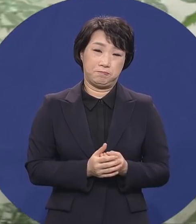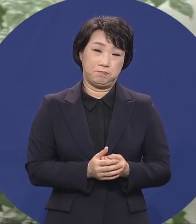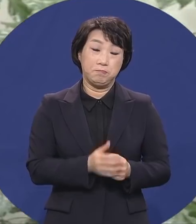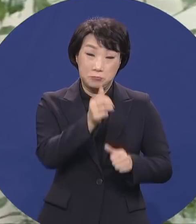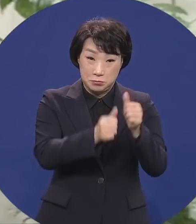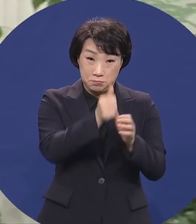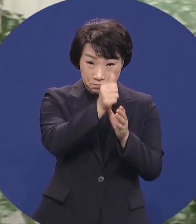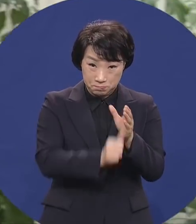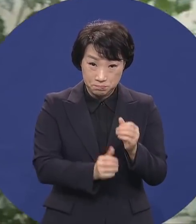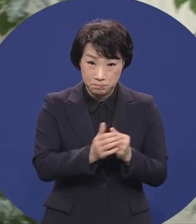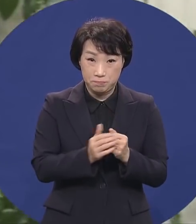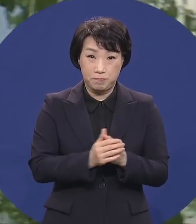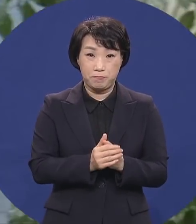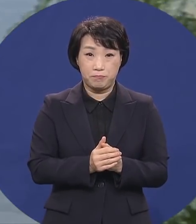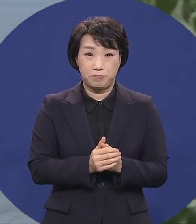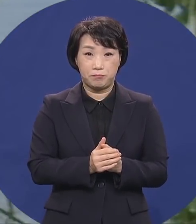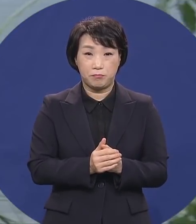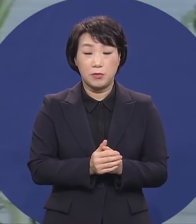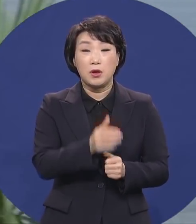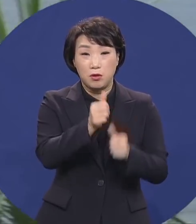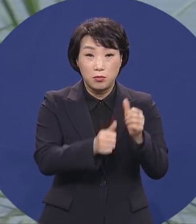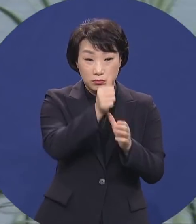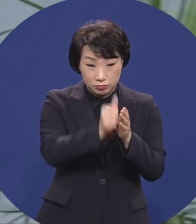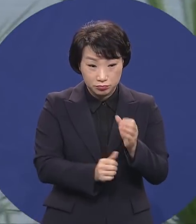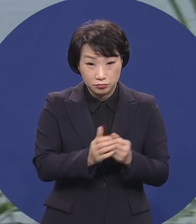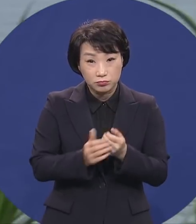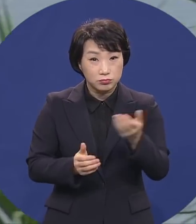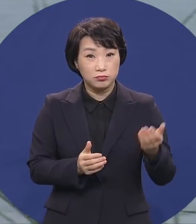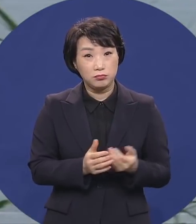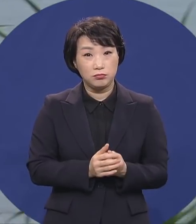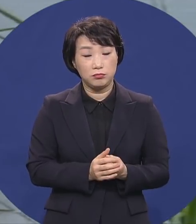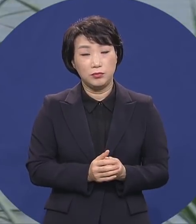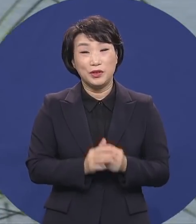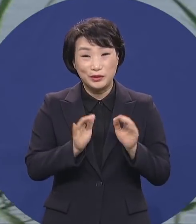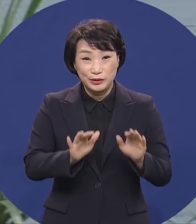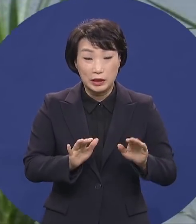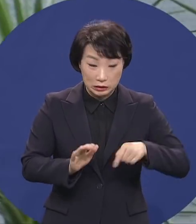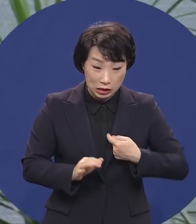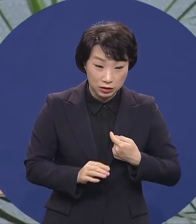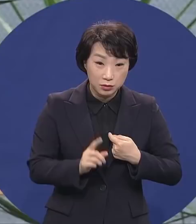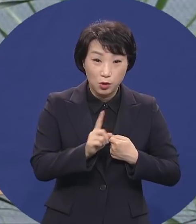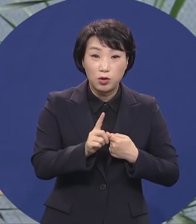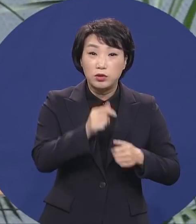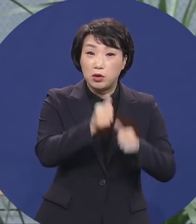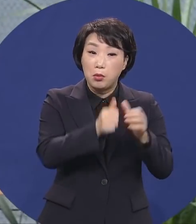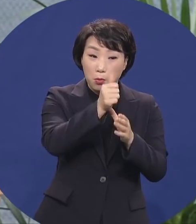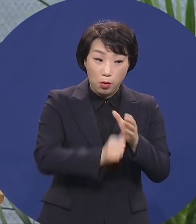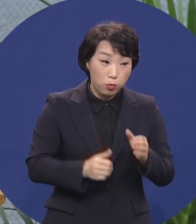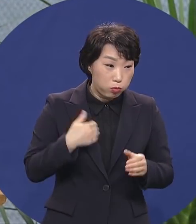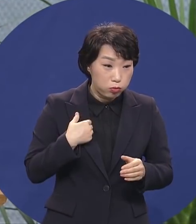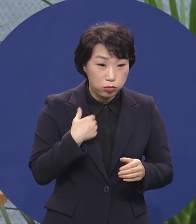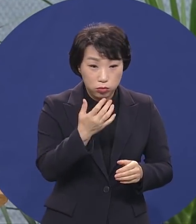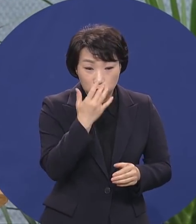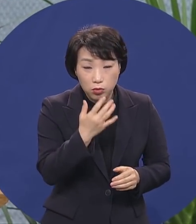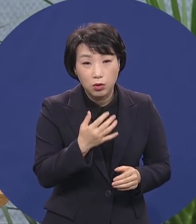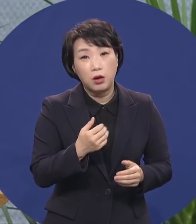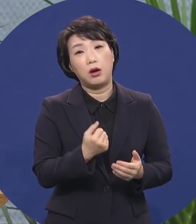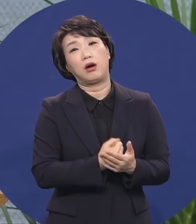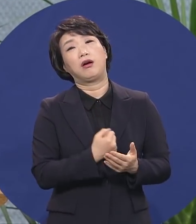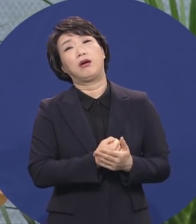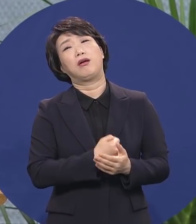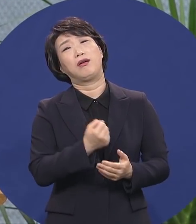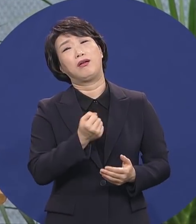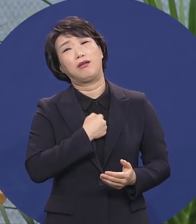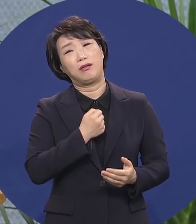시험 들어서, 시험 들어서. 근데 본인이 시험 들는 걸 모르면 그보다 안타까운